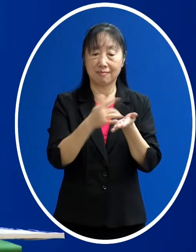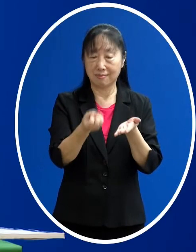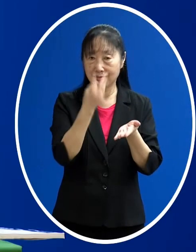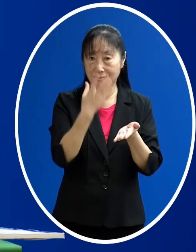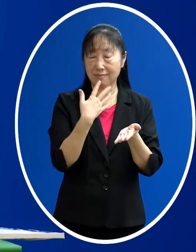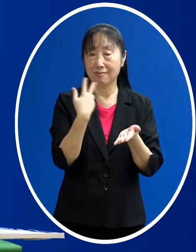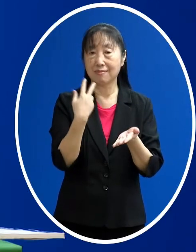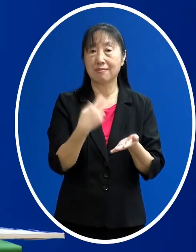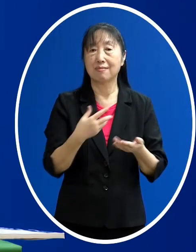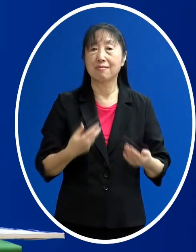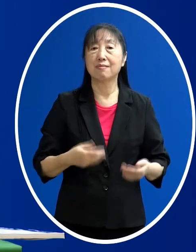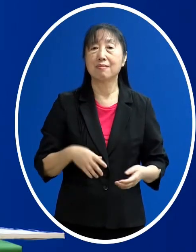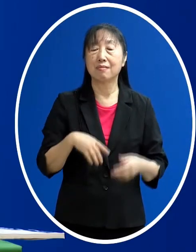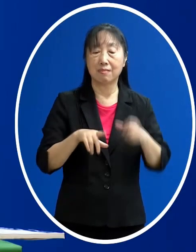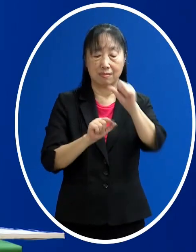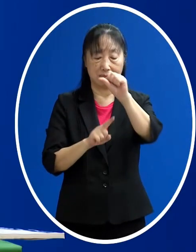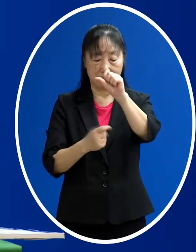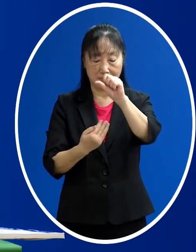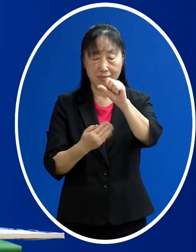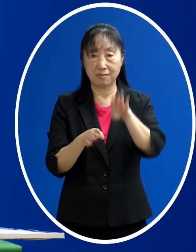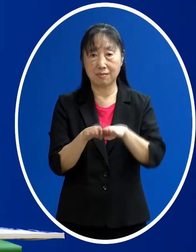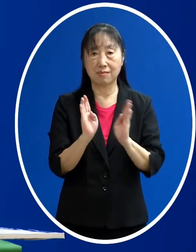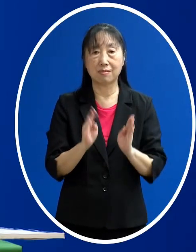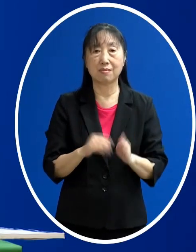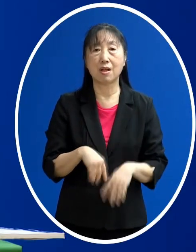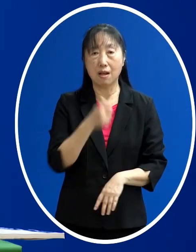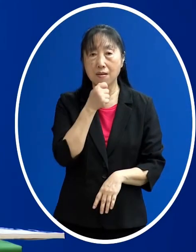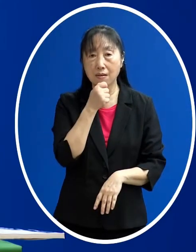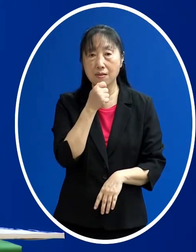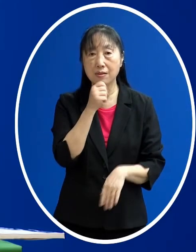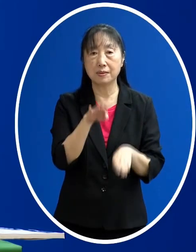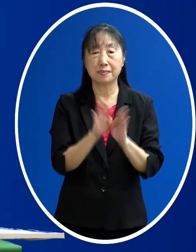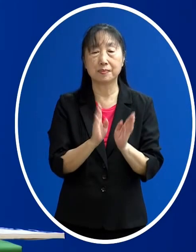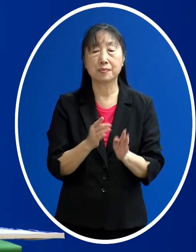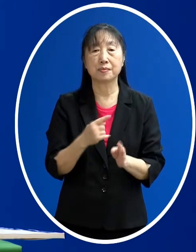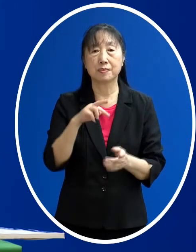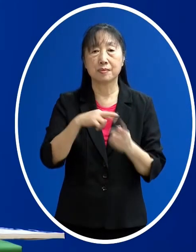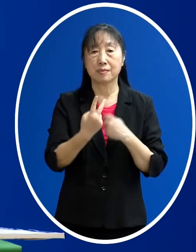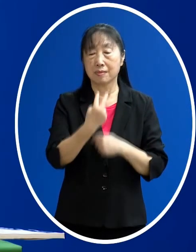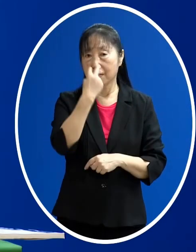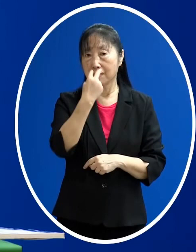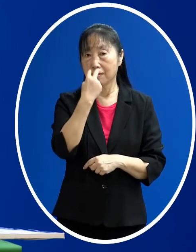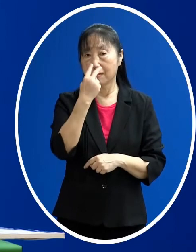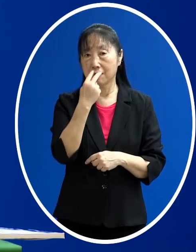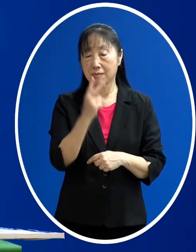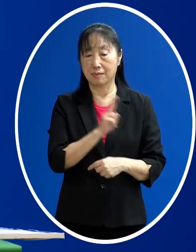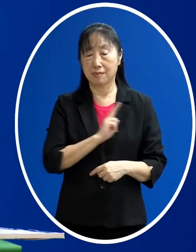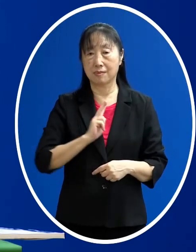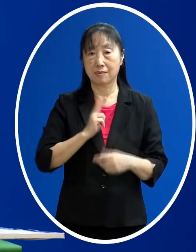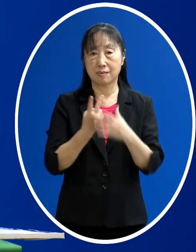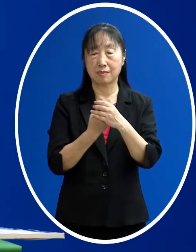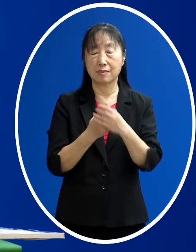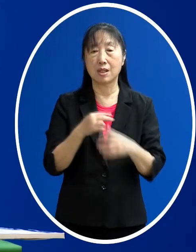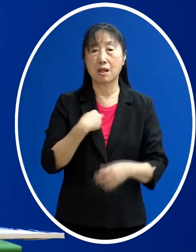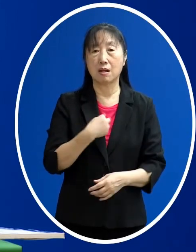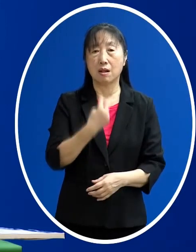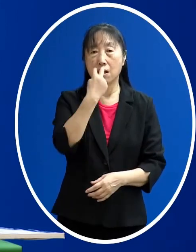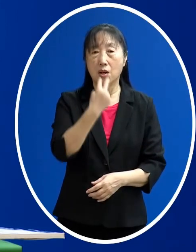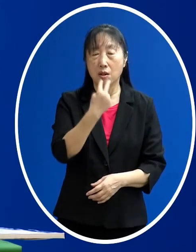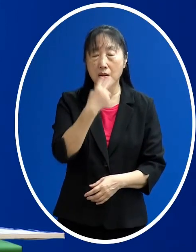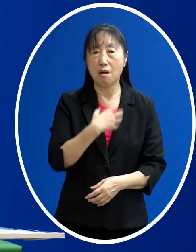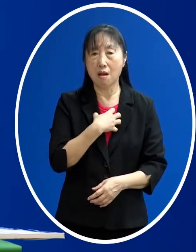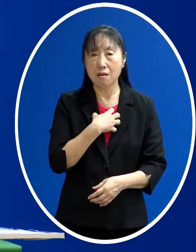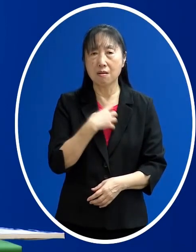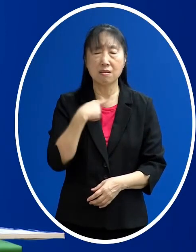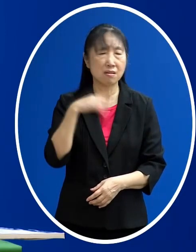察。那5月19号开始有出现咳嗽，那咳嗽跟呼吸的时候也有合并这种杂音，那有呼吸喘